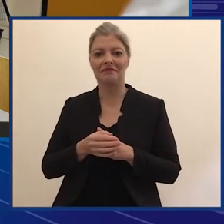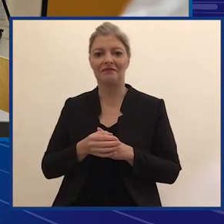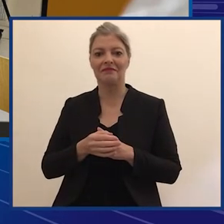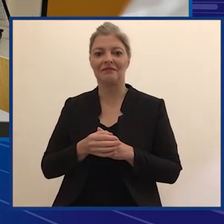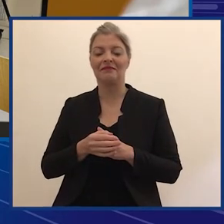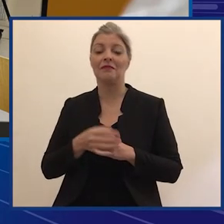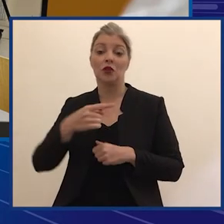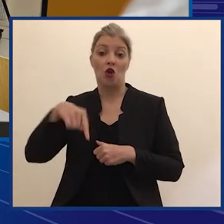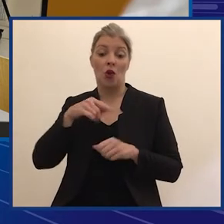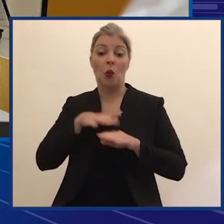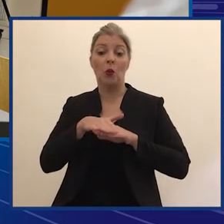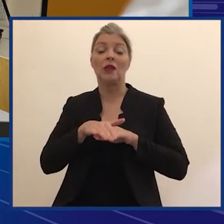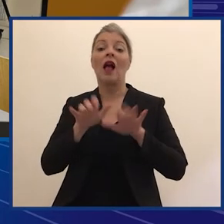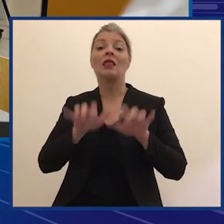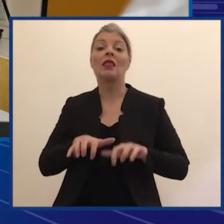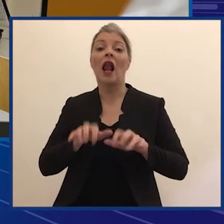di telecomunicazioni,